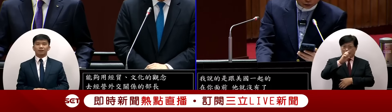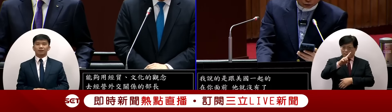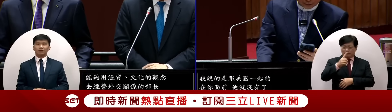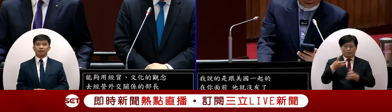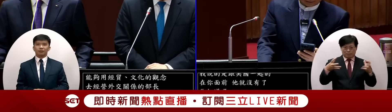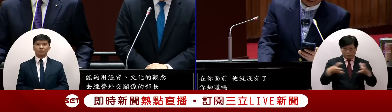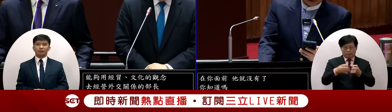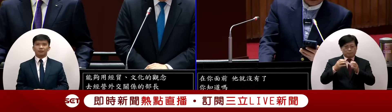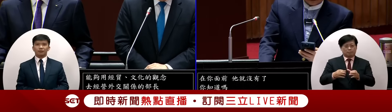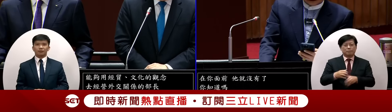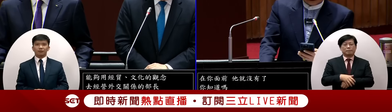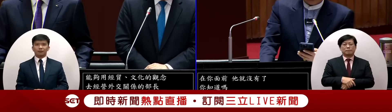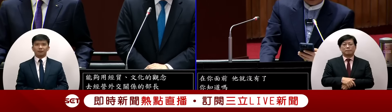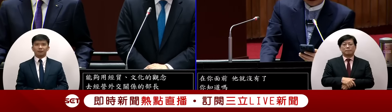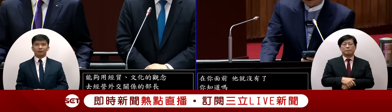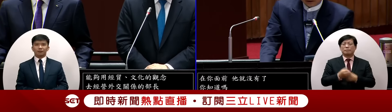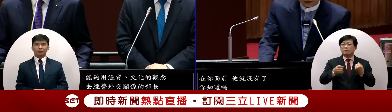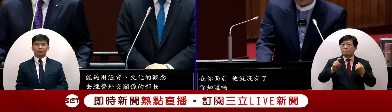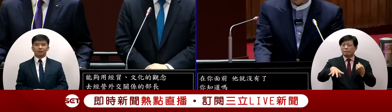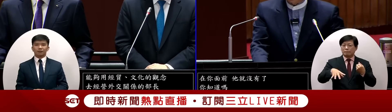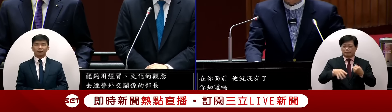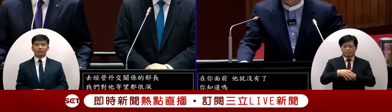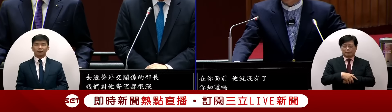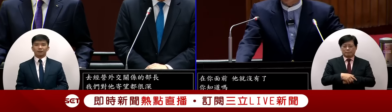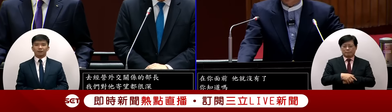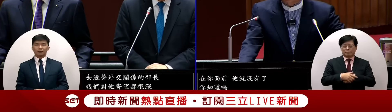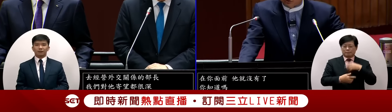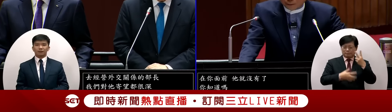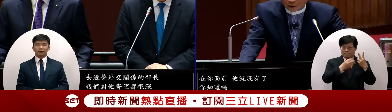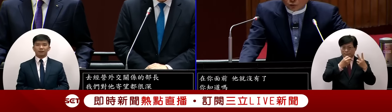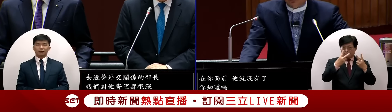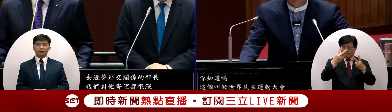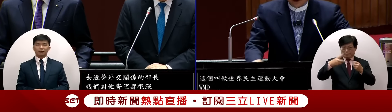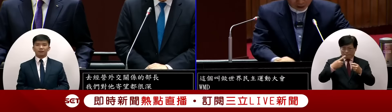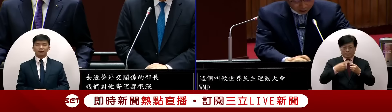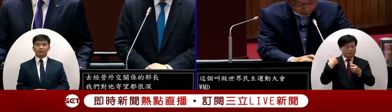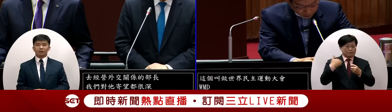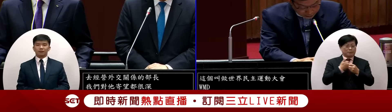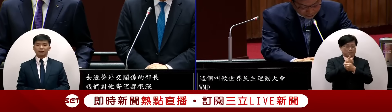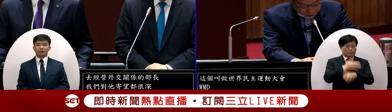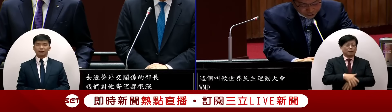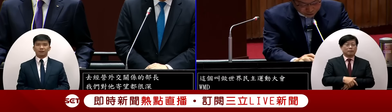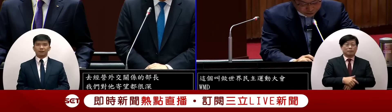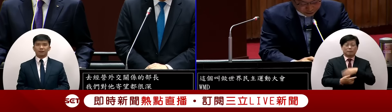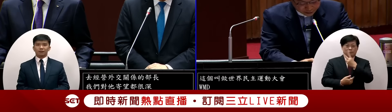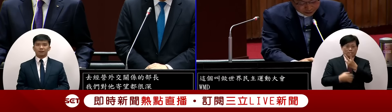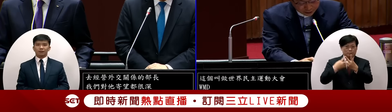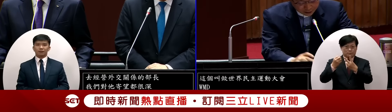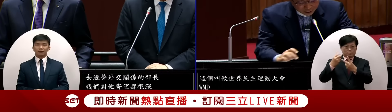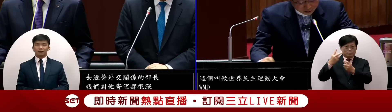共同主办，在2022的时候主办过，